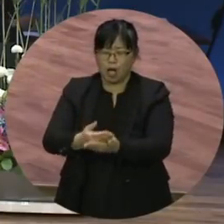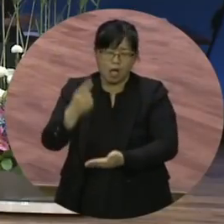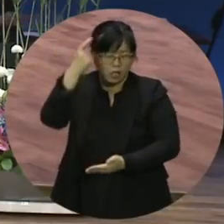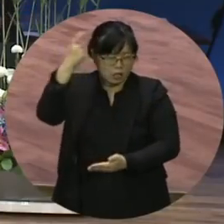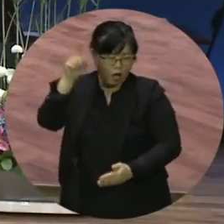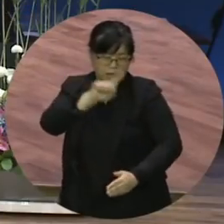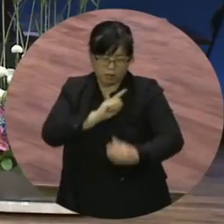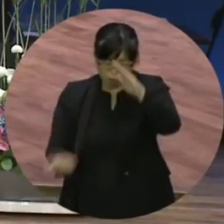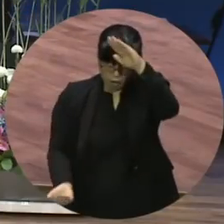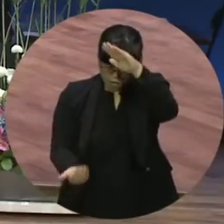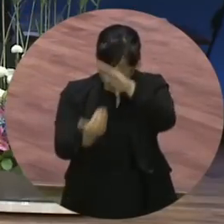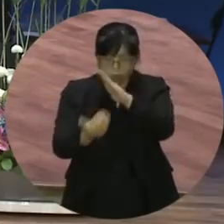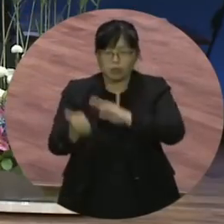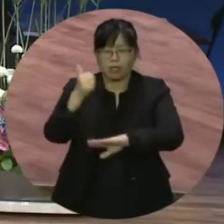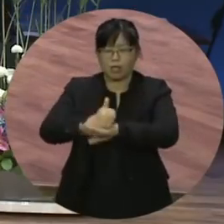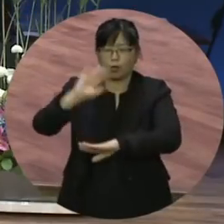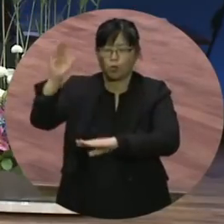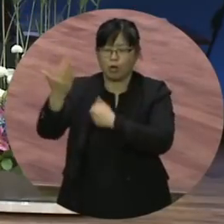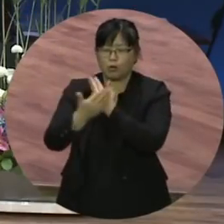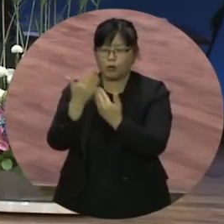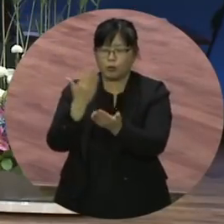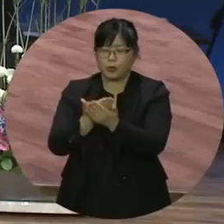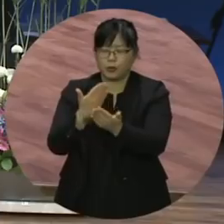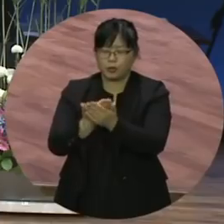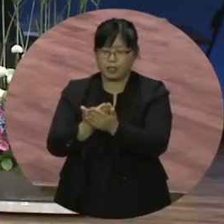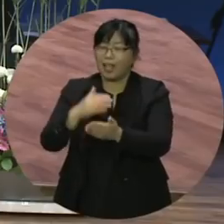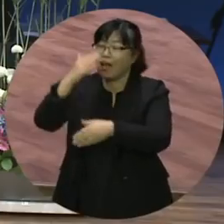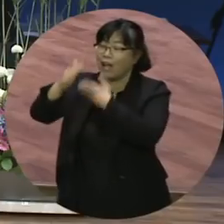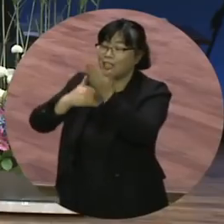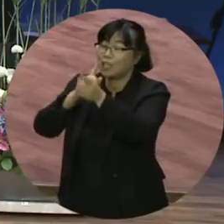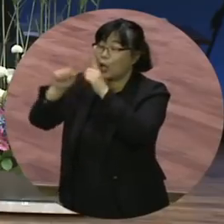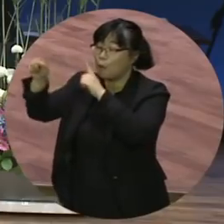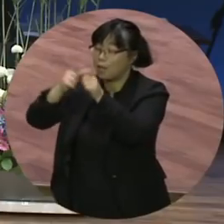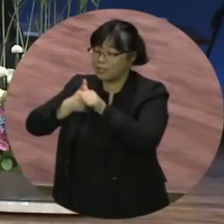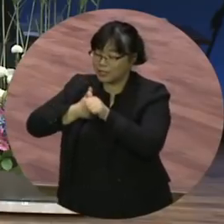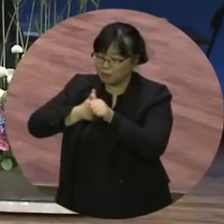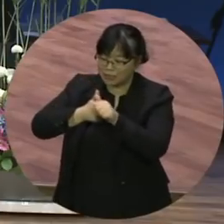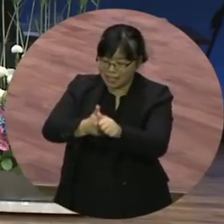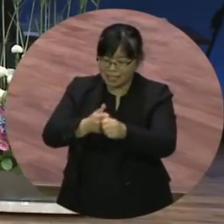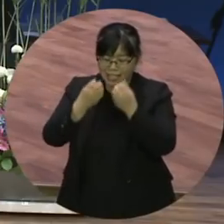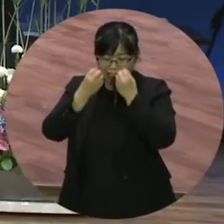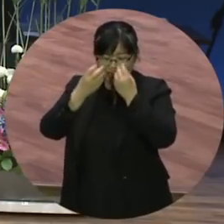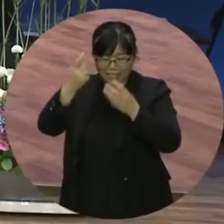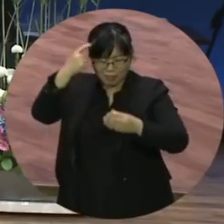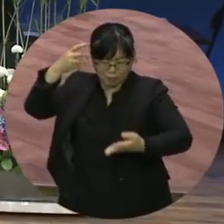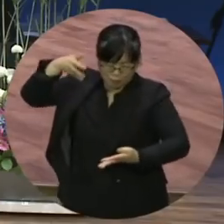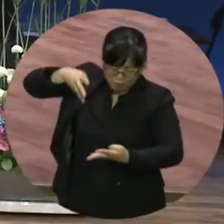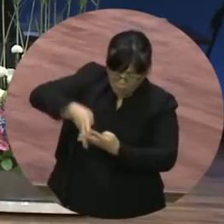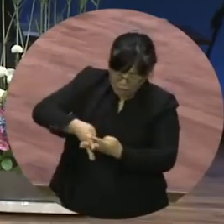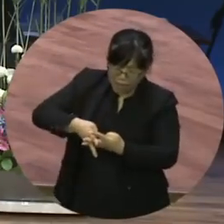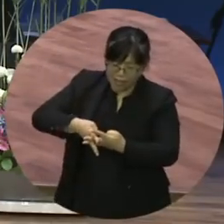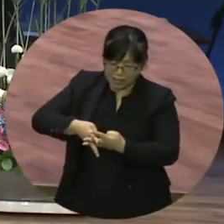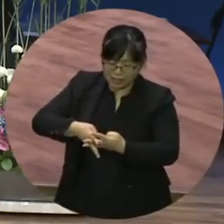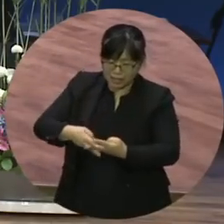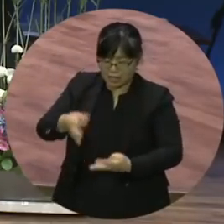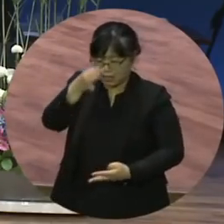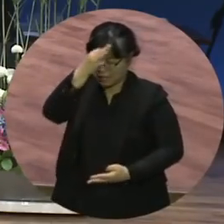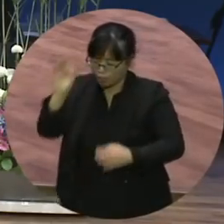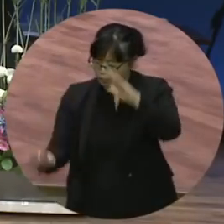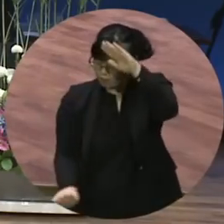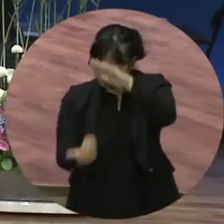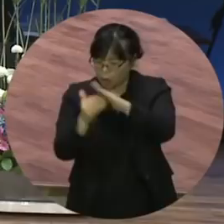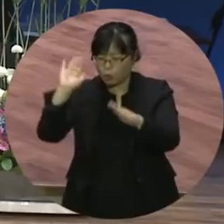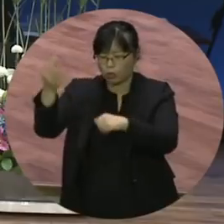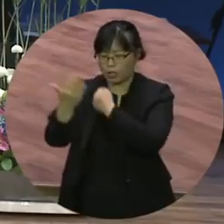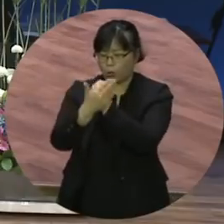하여 주시옵소서. 하나님 말씀 안에 세트를 갖추어 기능 서밋의 응답을 받게 하여 주시옵소서.